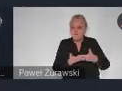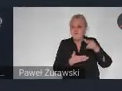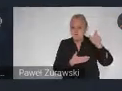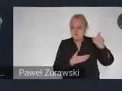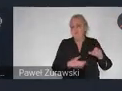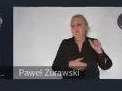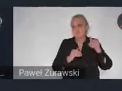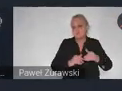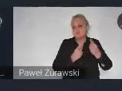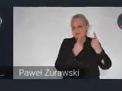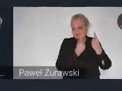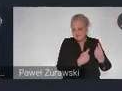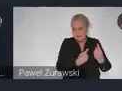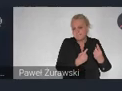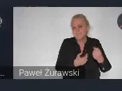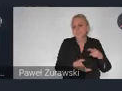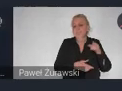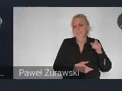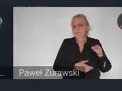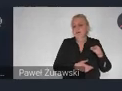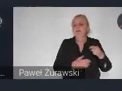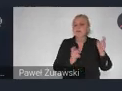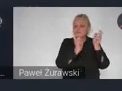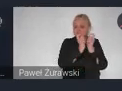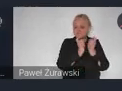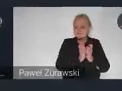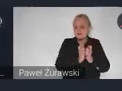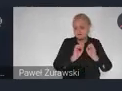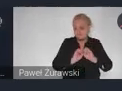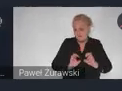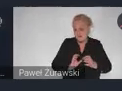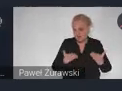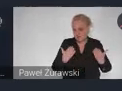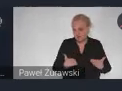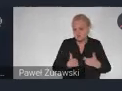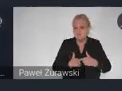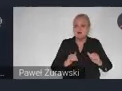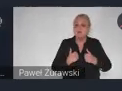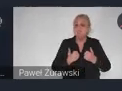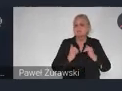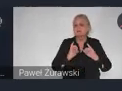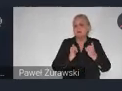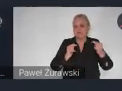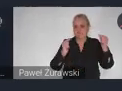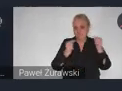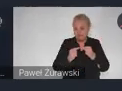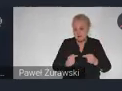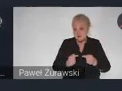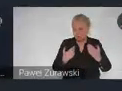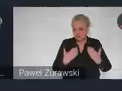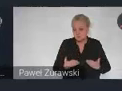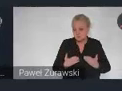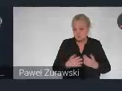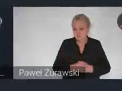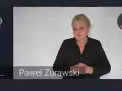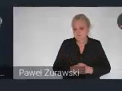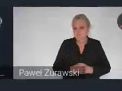samodzielnie te wskaźniki określić tak aby były one dopasowane do